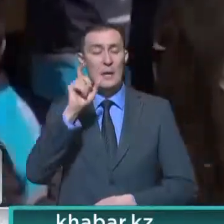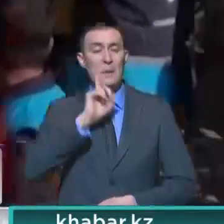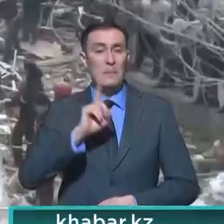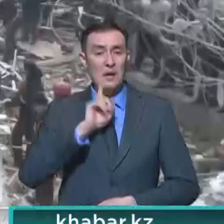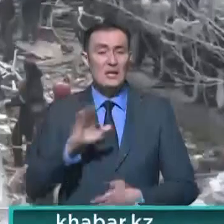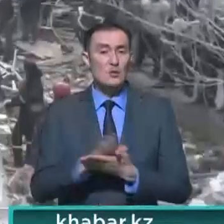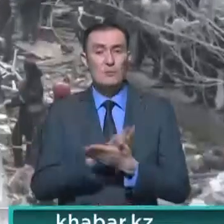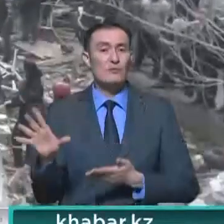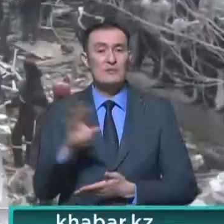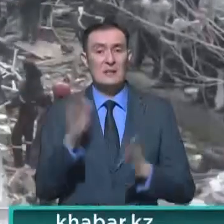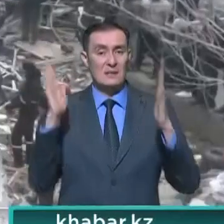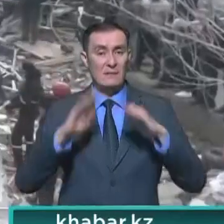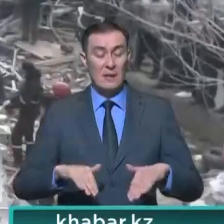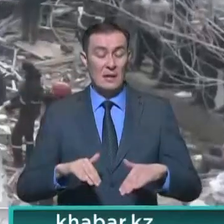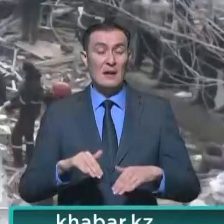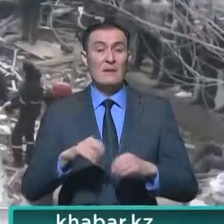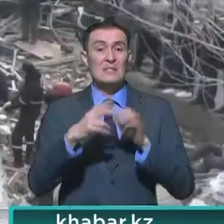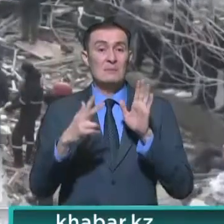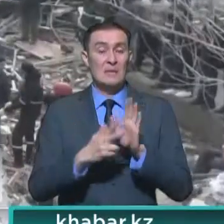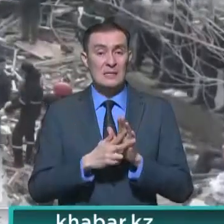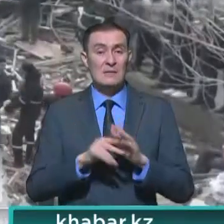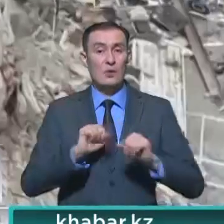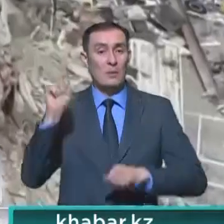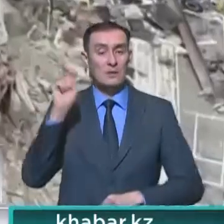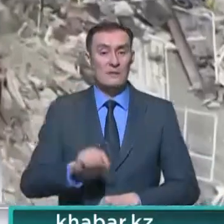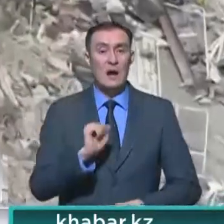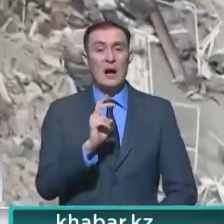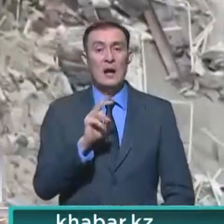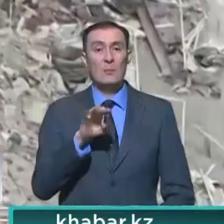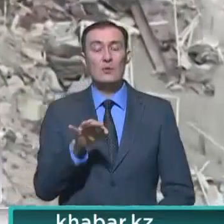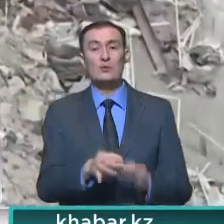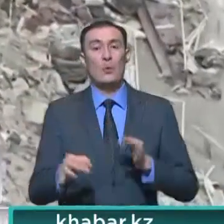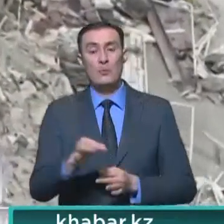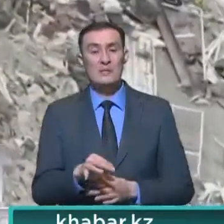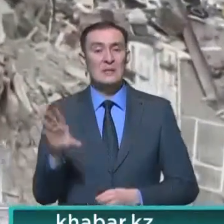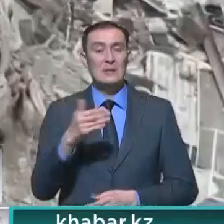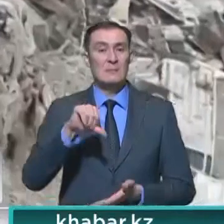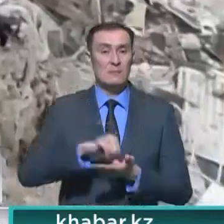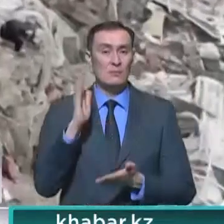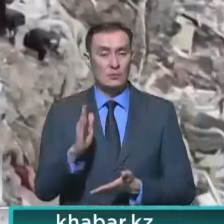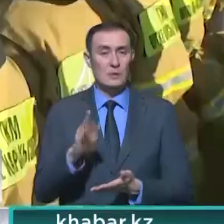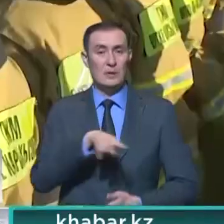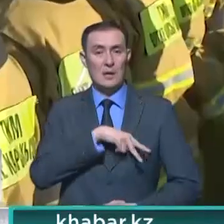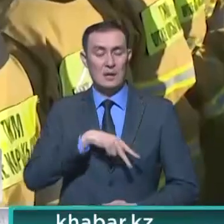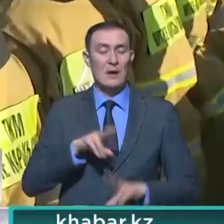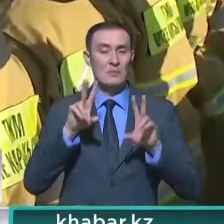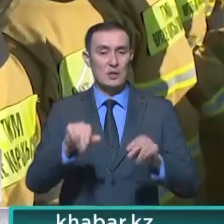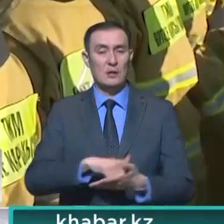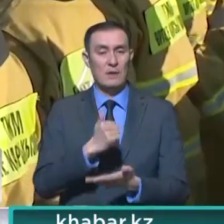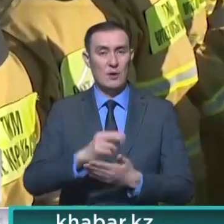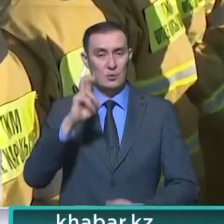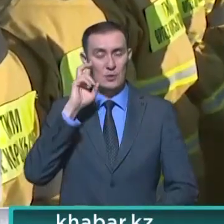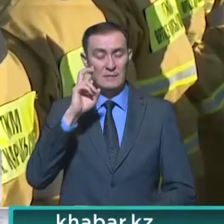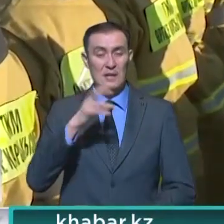не разгребут все завалы. Кстати, 18 из них командированы из Акмолинской области. Всех их представят к наградам, пообещал глава